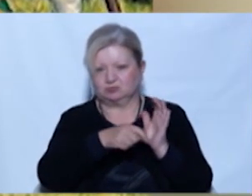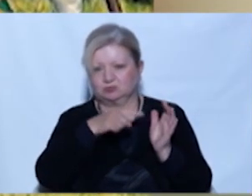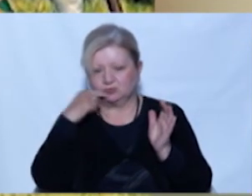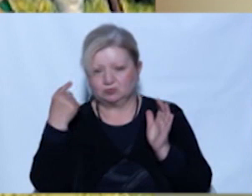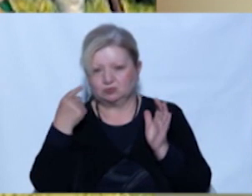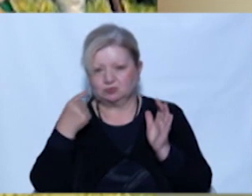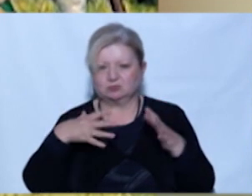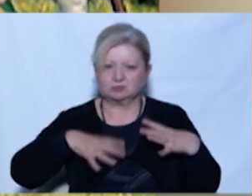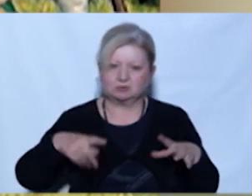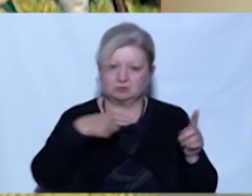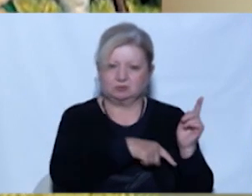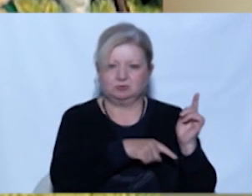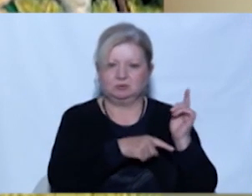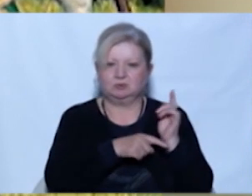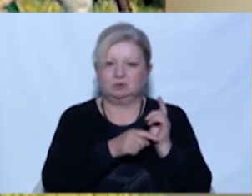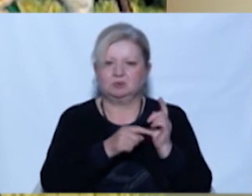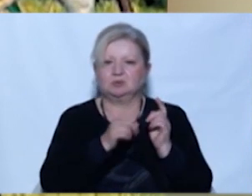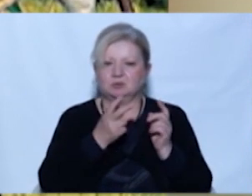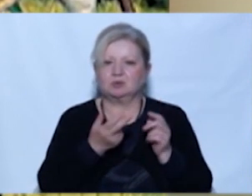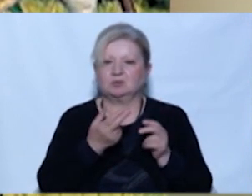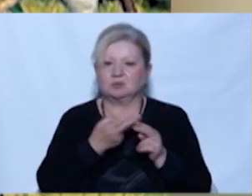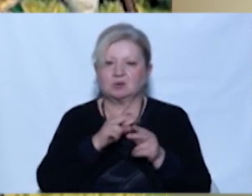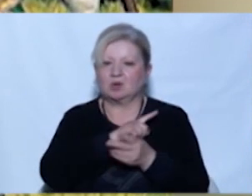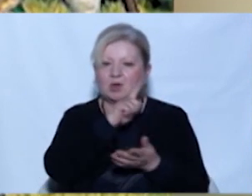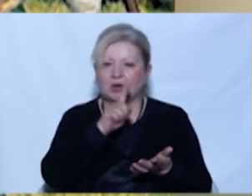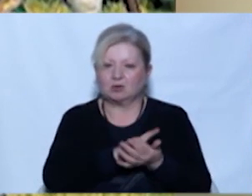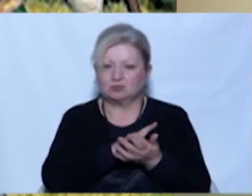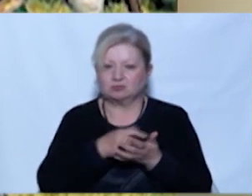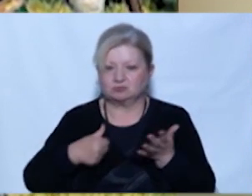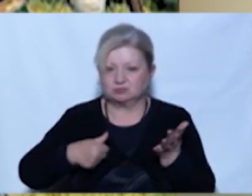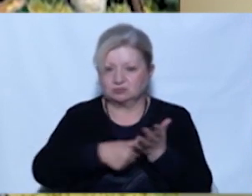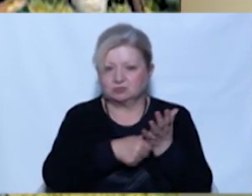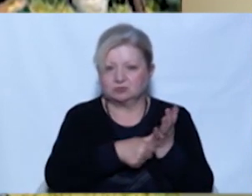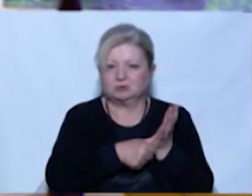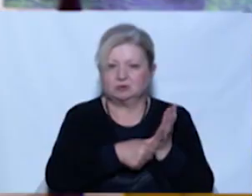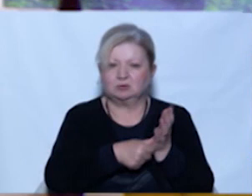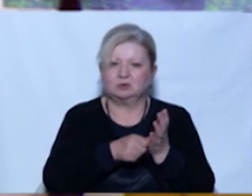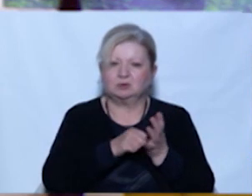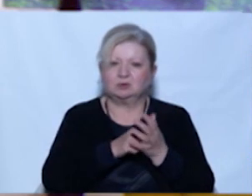საქართველოს. Და აუცილებლად შეუწყობდა ხელს რუსეთი